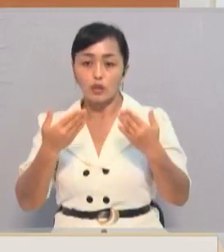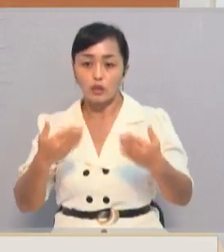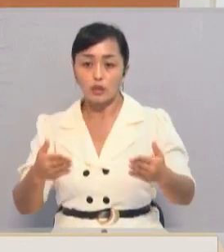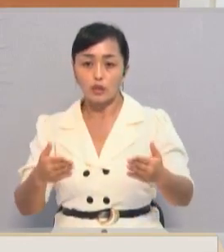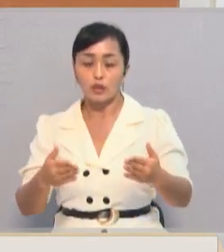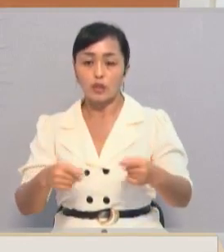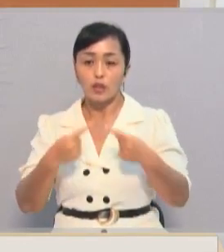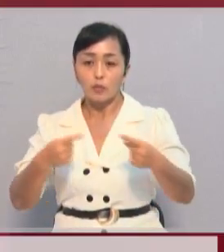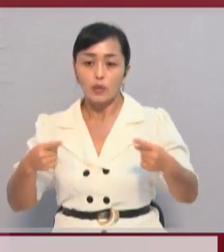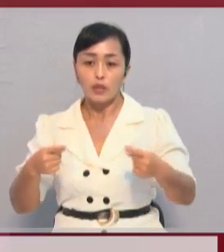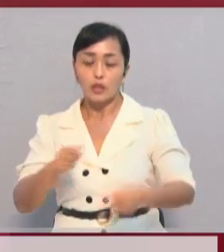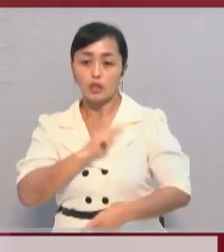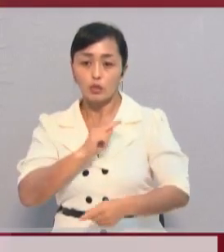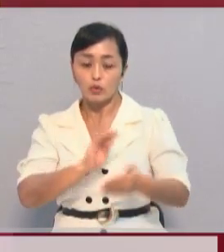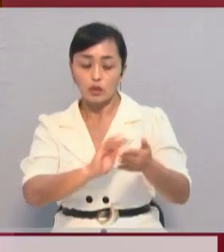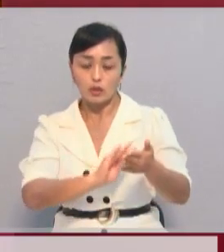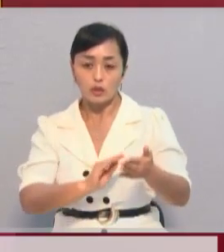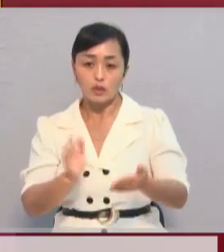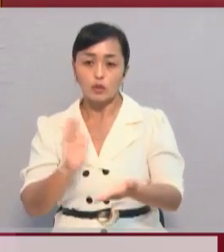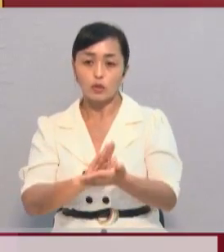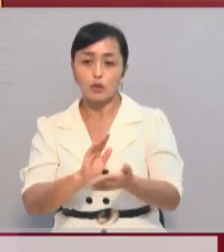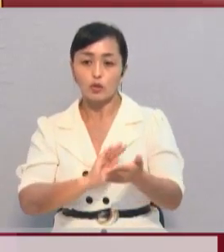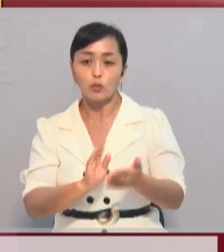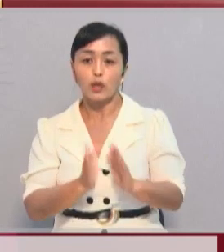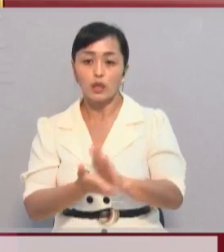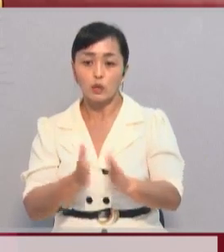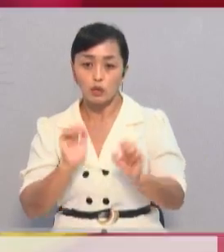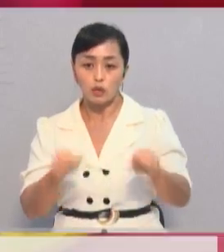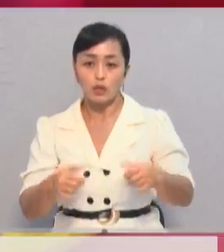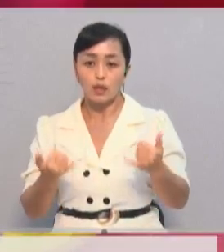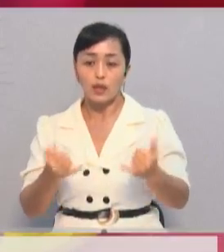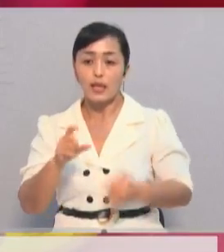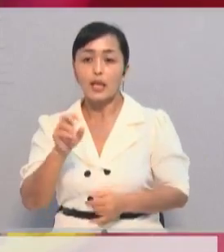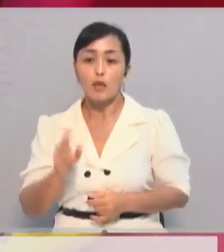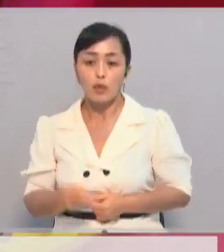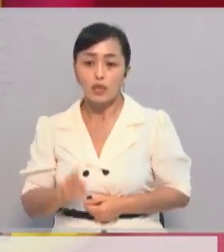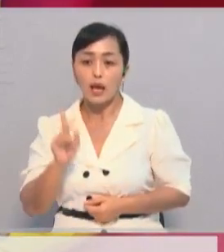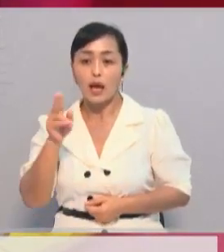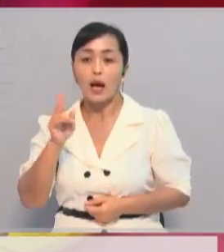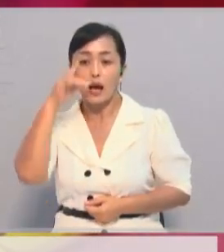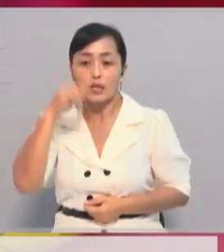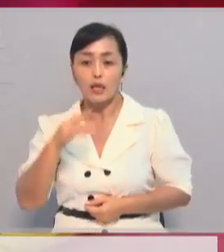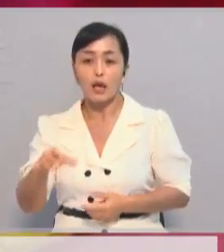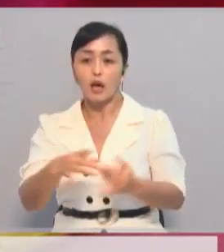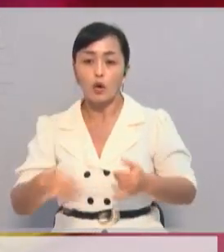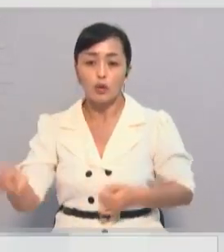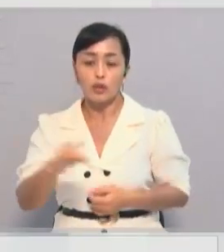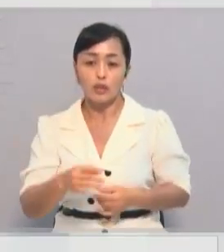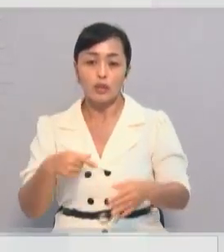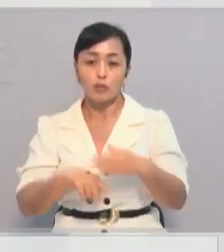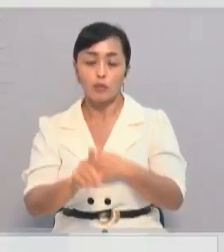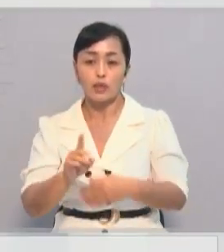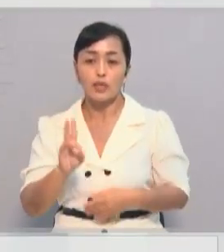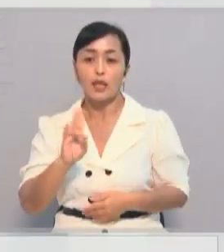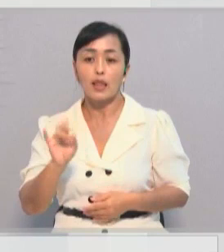мекемелерінде озық тәжірибелер жобасын енгізу жоспарлануда. Айта кетейік, Еңбекші Қазақ ауданы озық тәжірибелі енгізудің басты